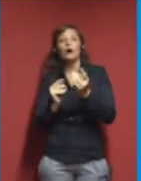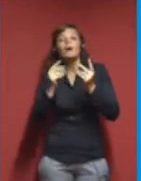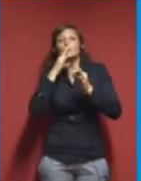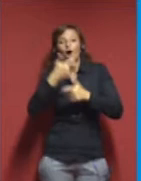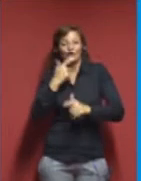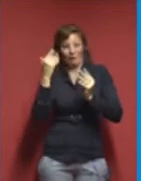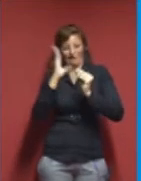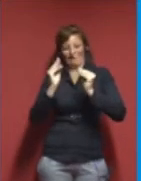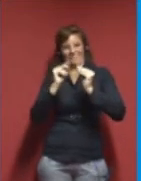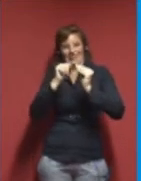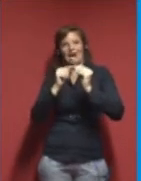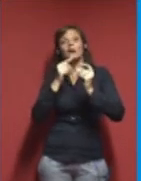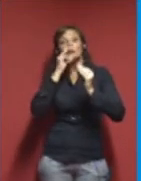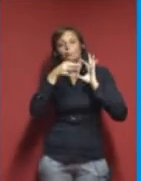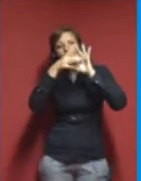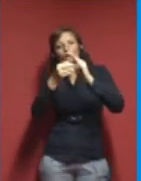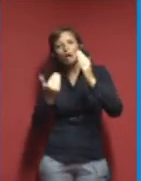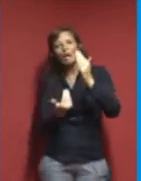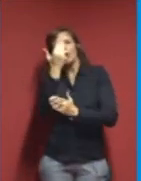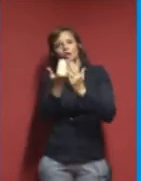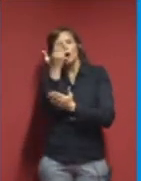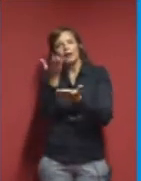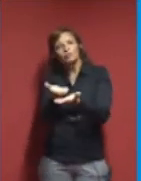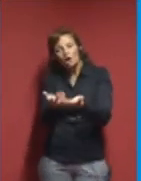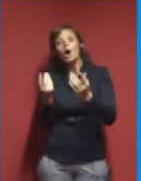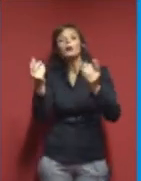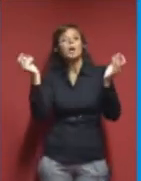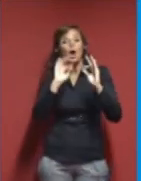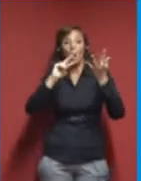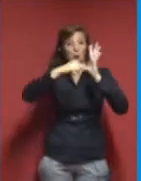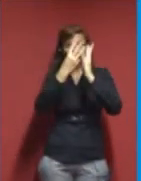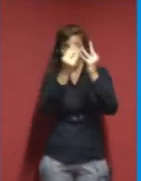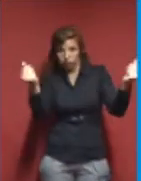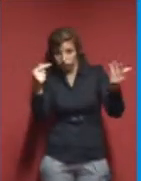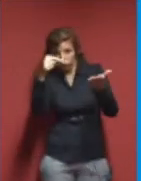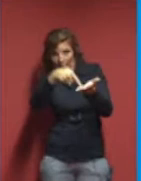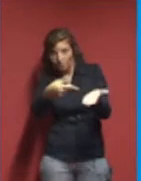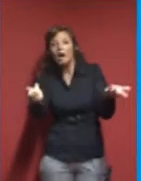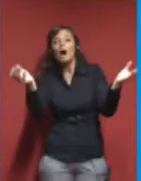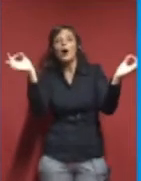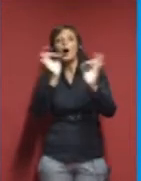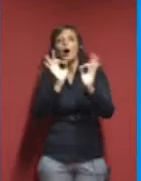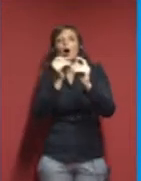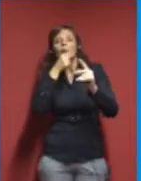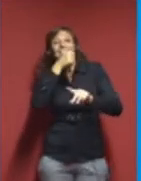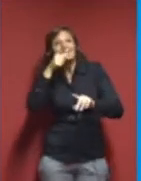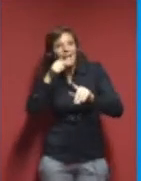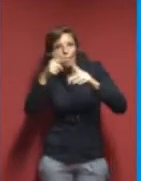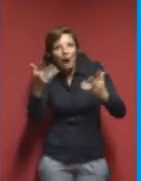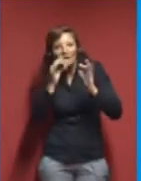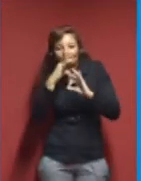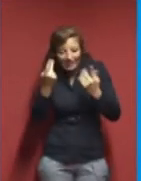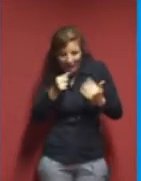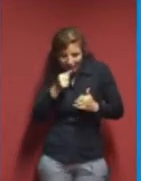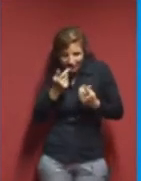fare riguarda l'innovazione, riguarda la risoluzione dei problemi, l'utilità, quindi il fare